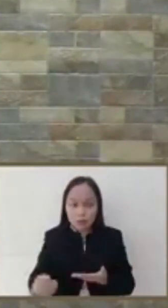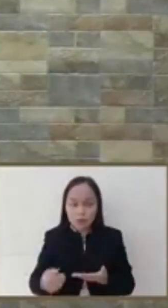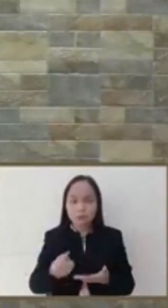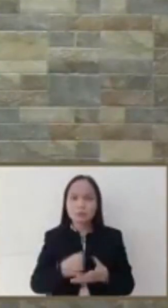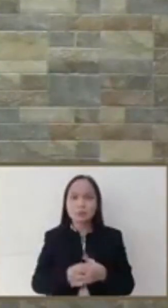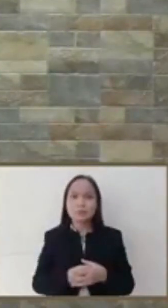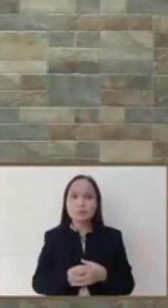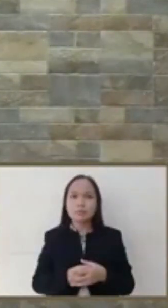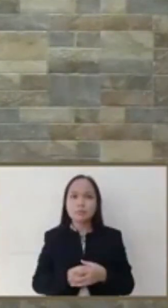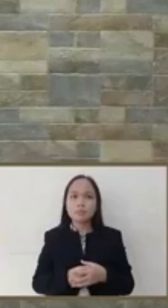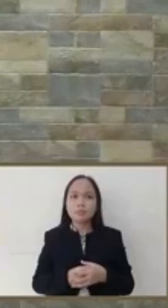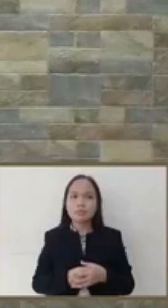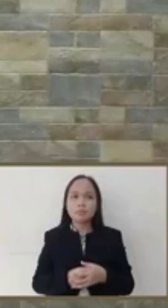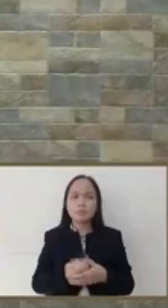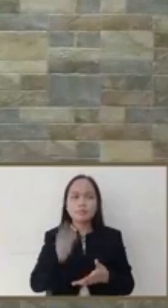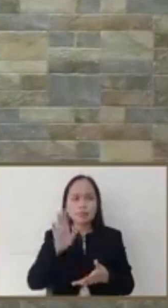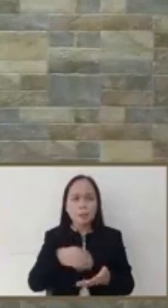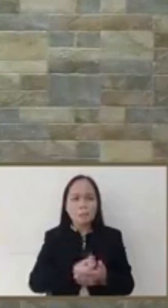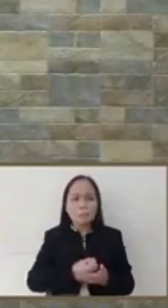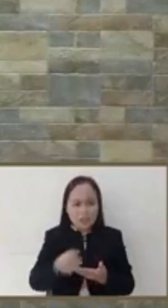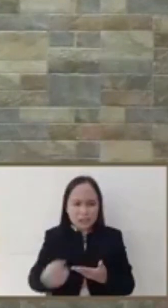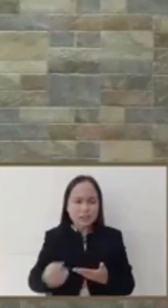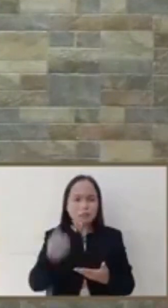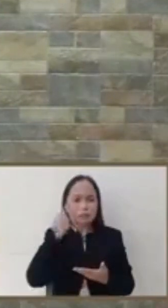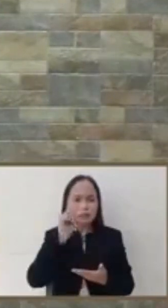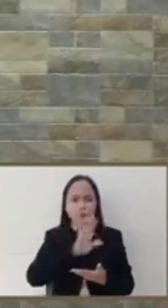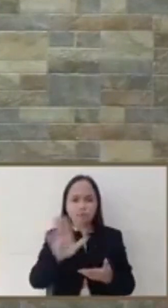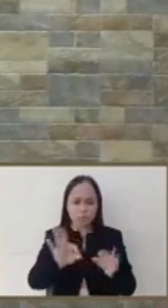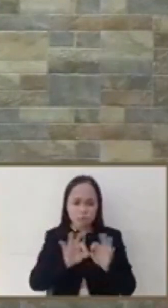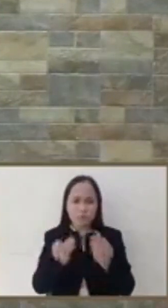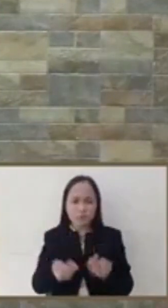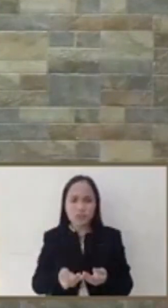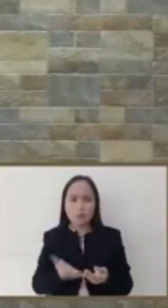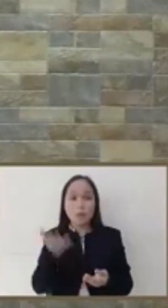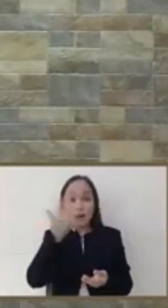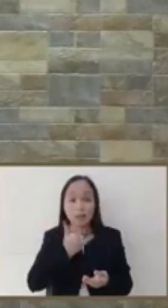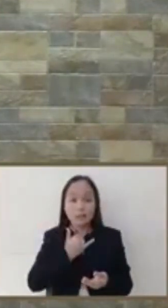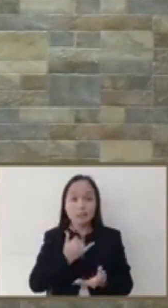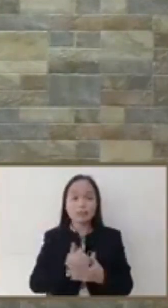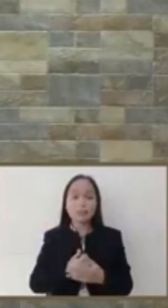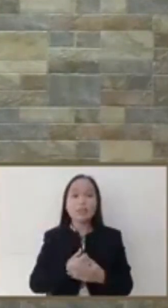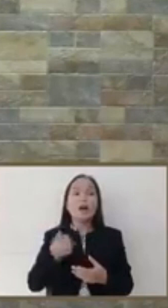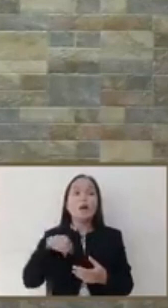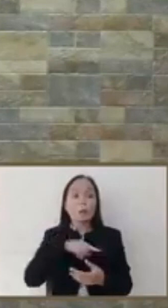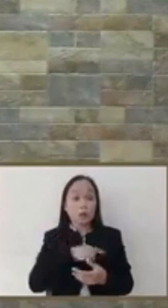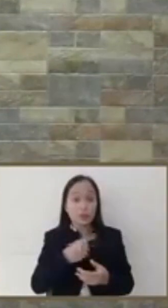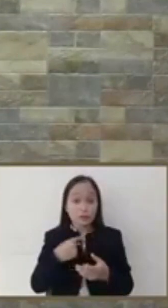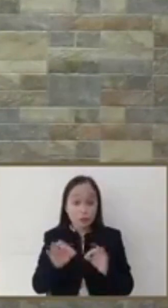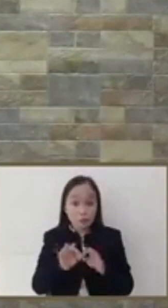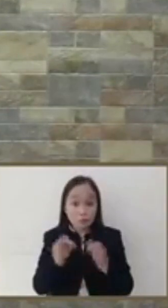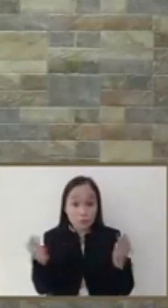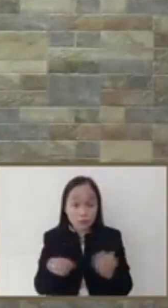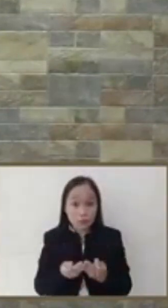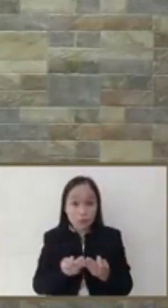ko po sa inyo, mag-invest tayo sa pamilya natin. Bakit? Meron tayong pamilya, mga kapatid.